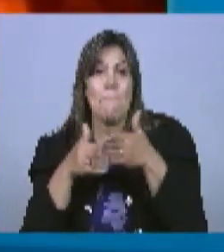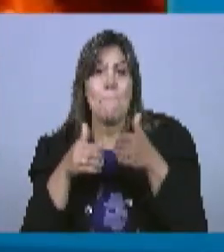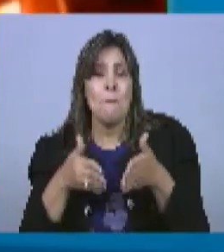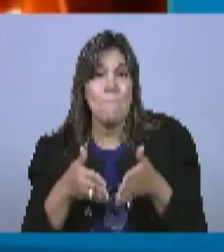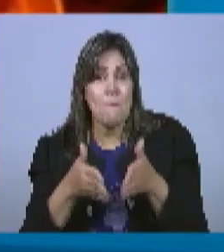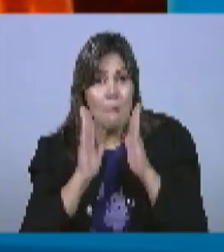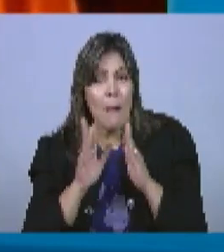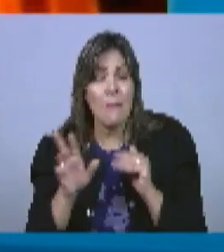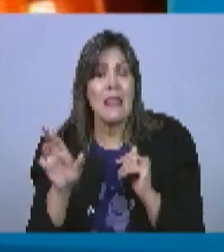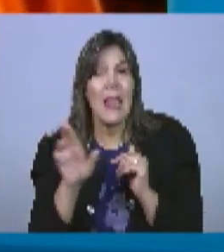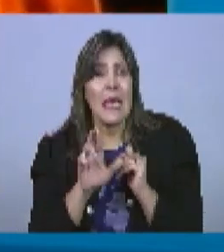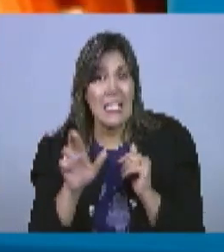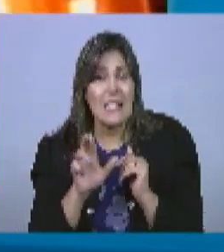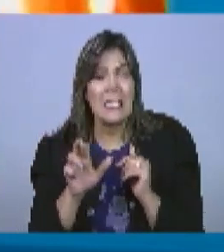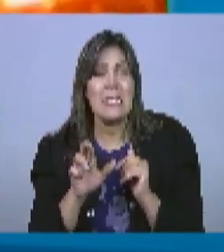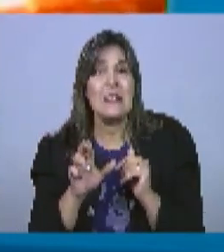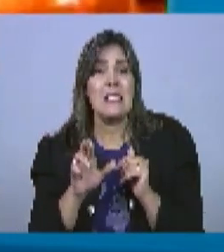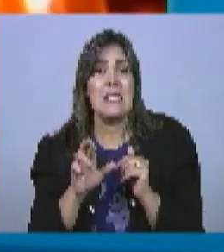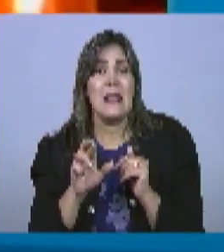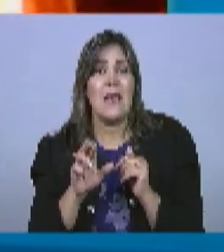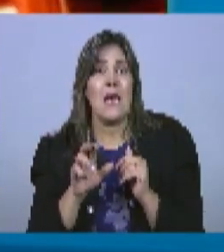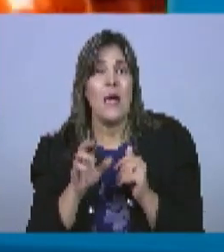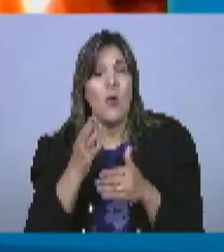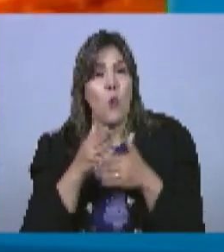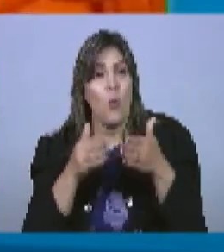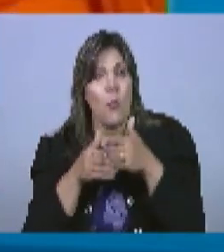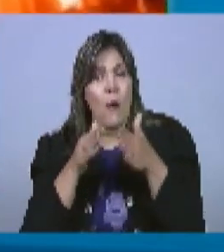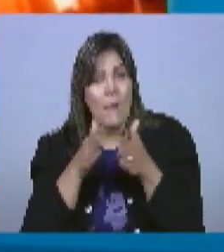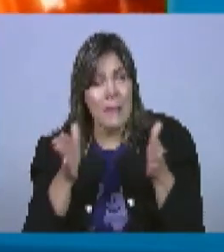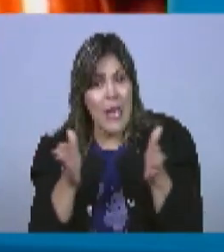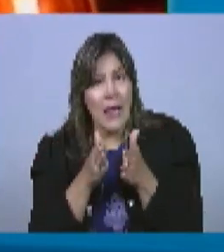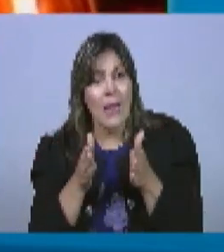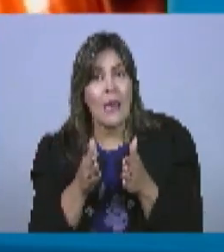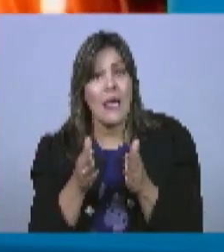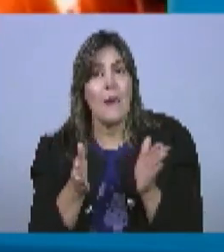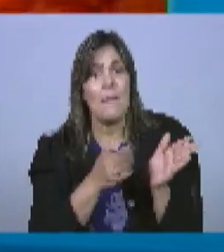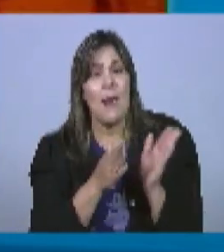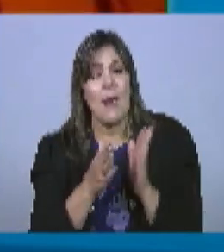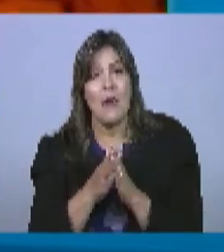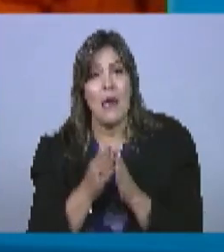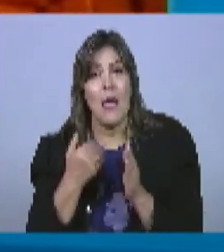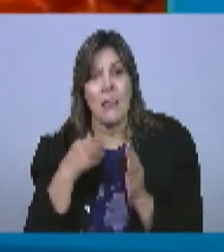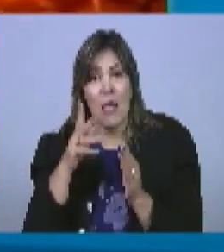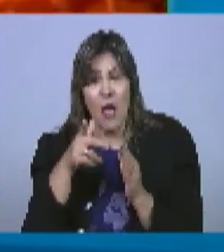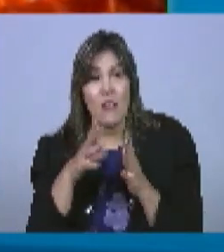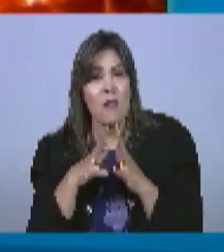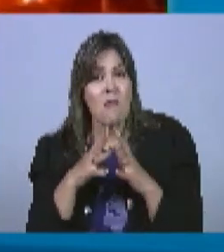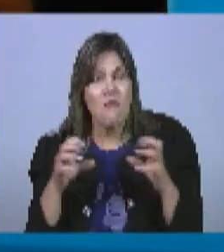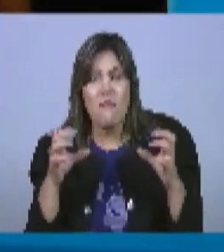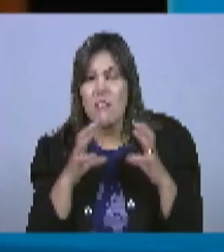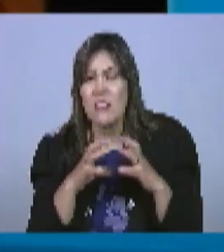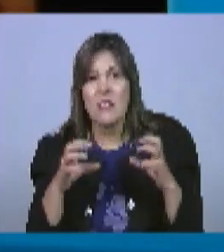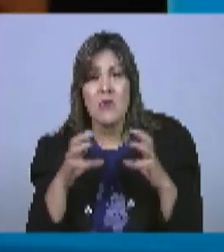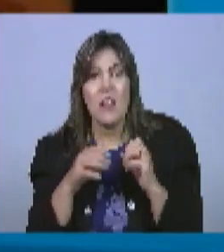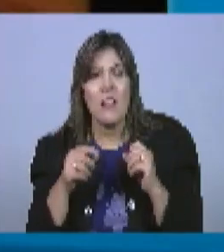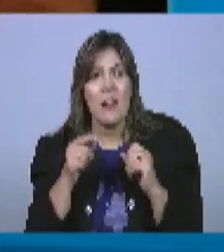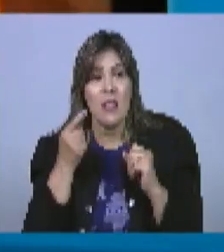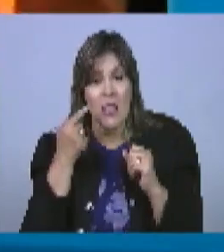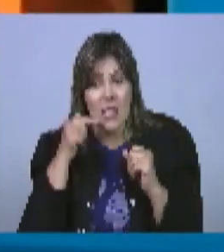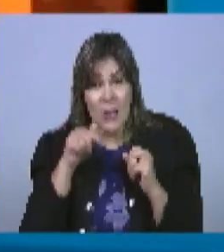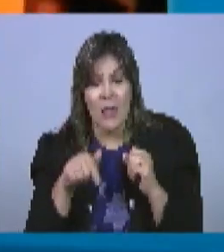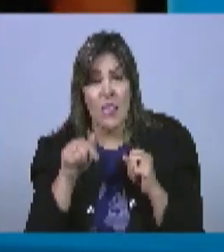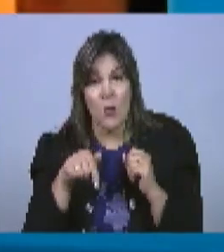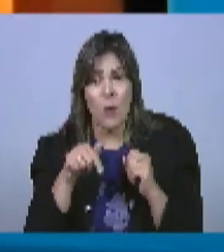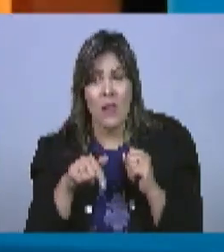كنسي ما بين كنيسه ومبنى ملحق به انا اقدر افسر ده ازاي في ضوء ان حد بيقول لك